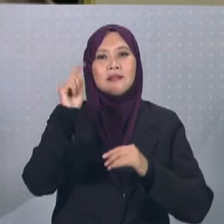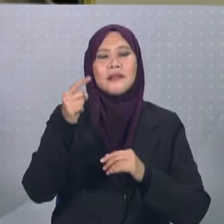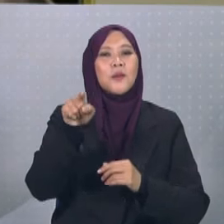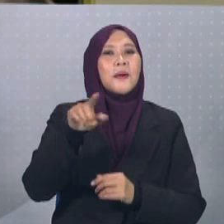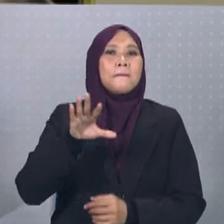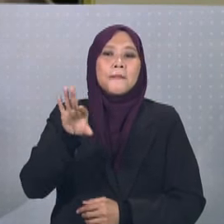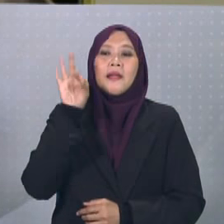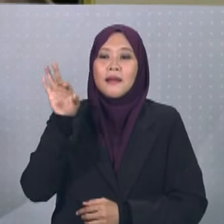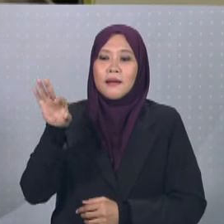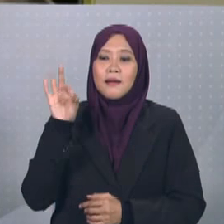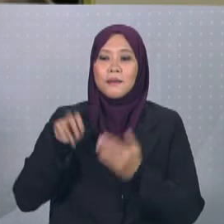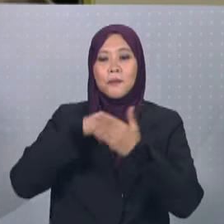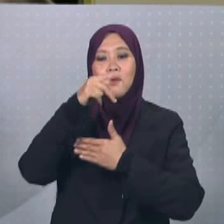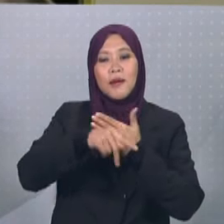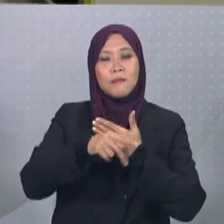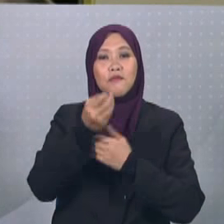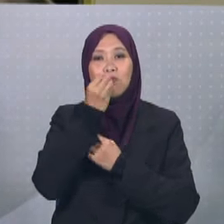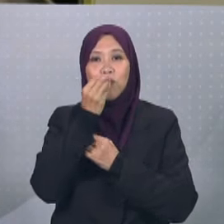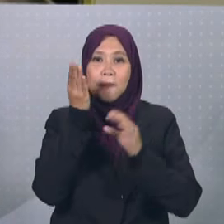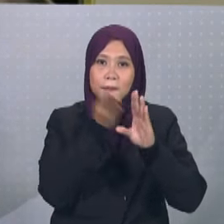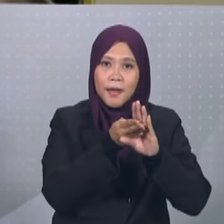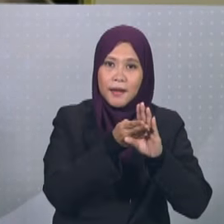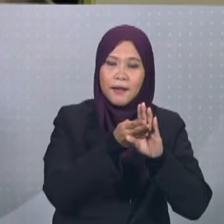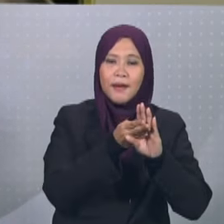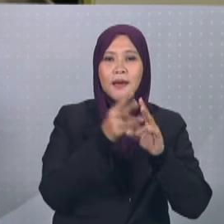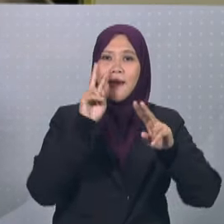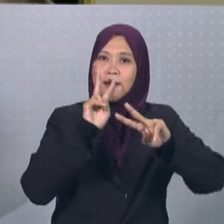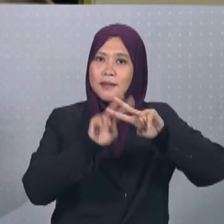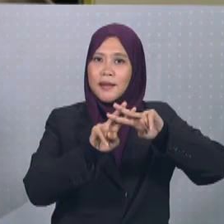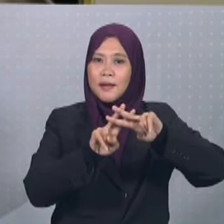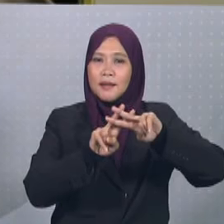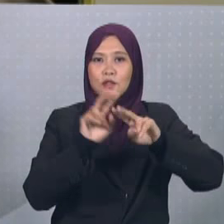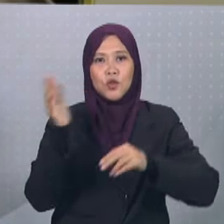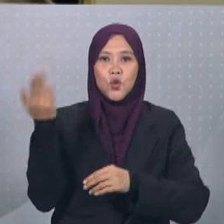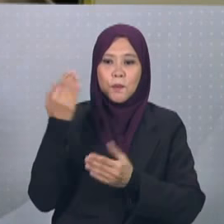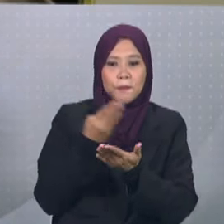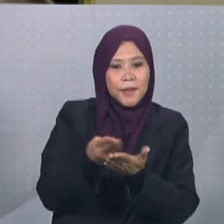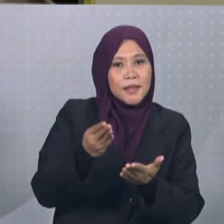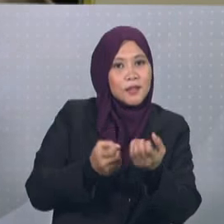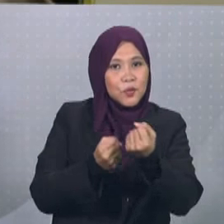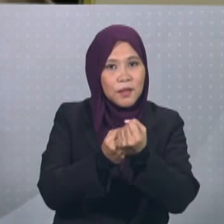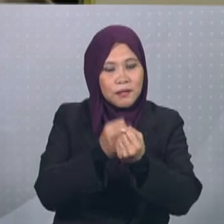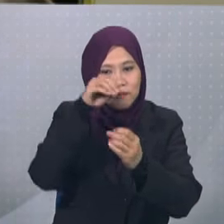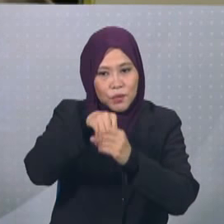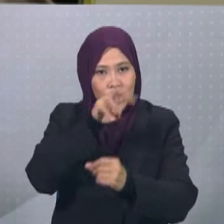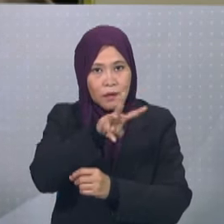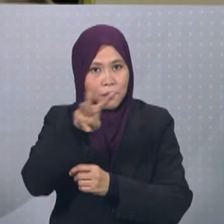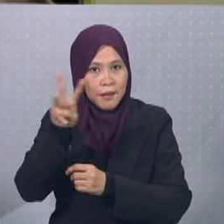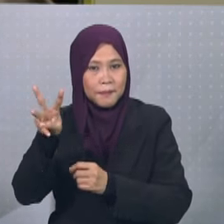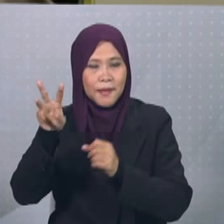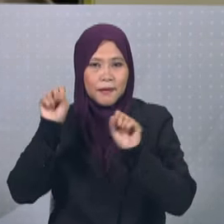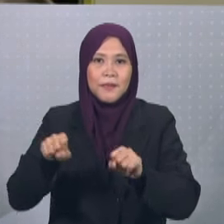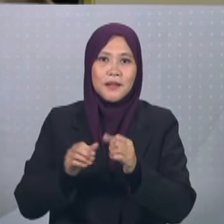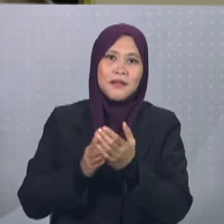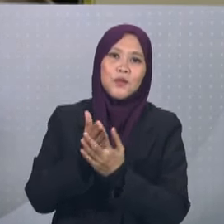pilih program Food Bank YAPIM, hashtag jom beli dan sumbang. Okey, masuk saja dalam tu, mereka akan